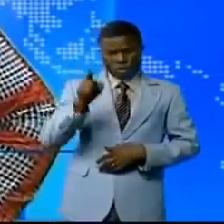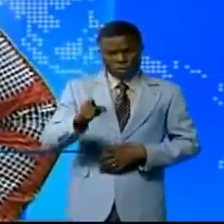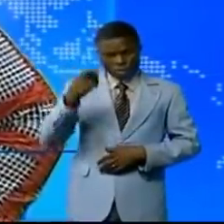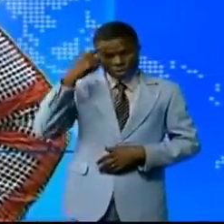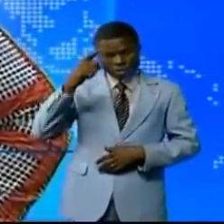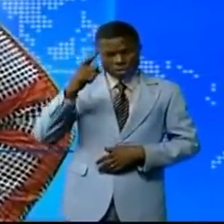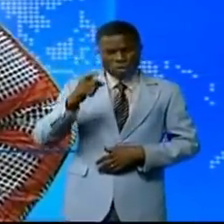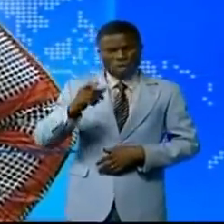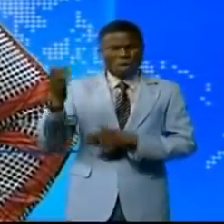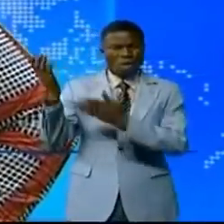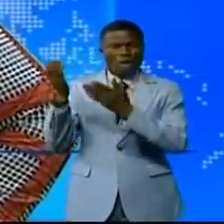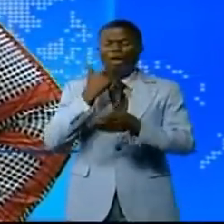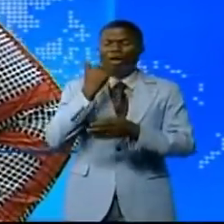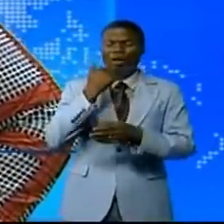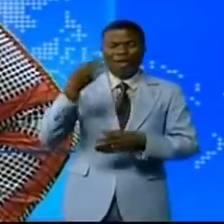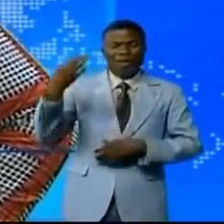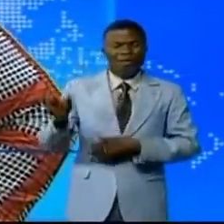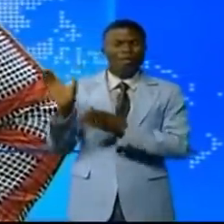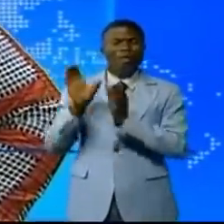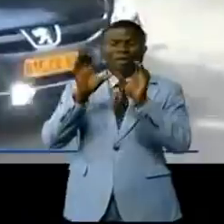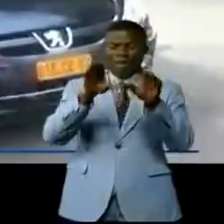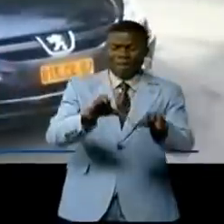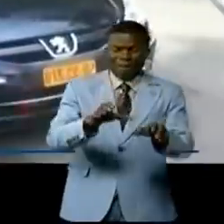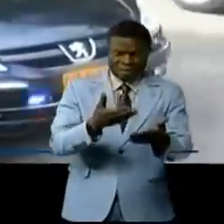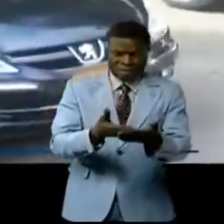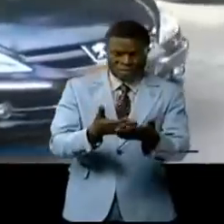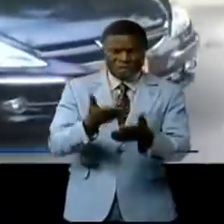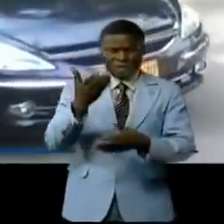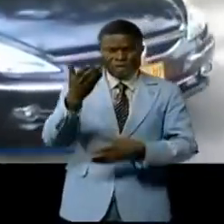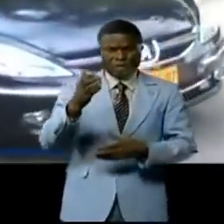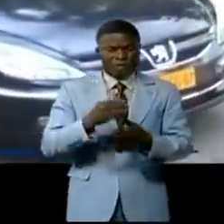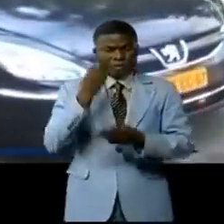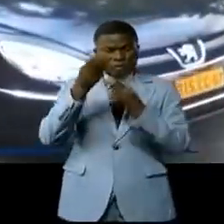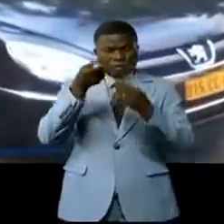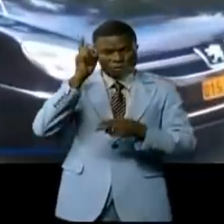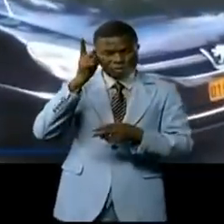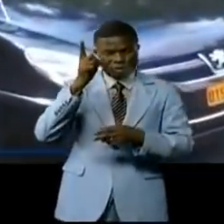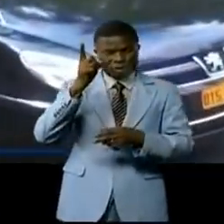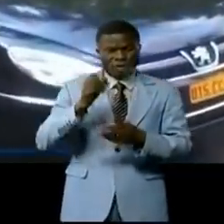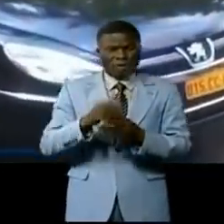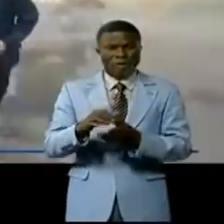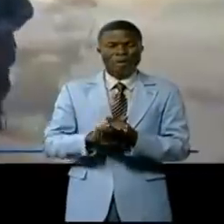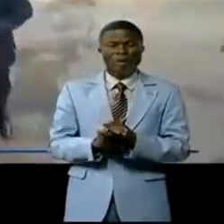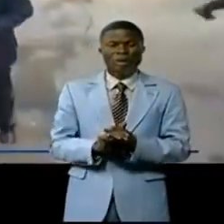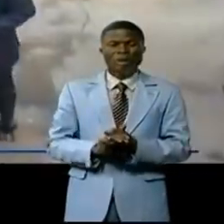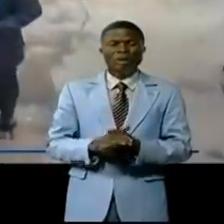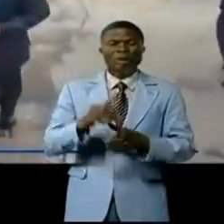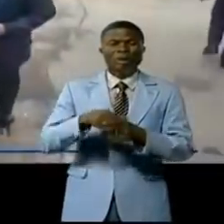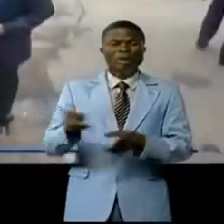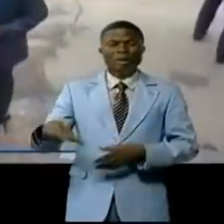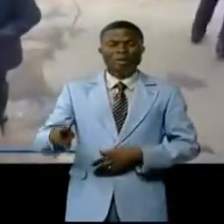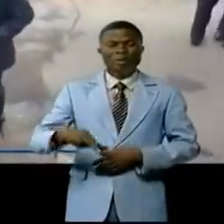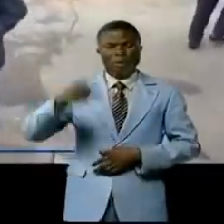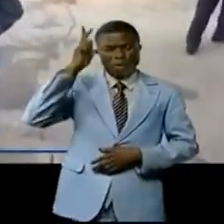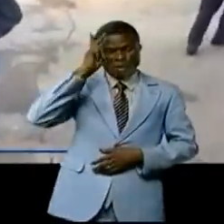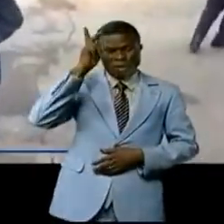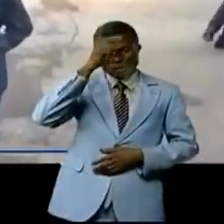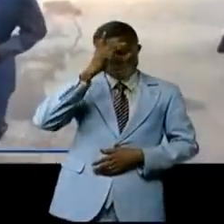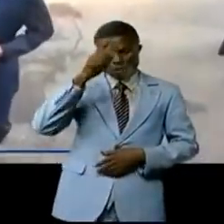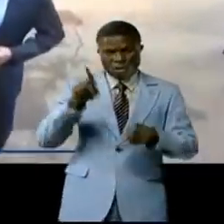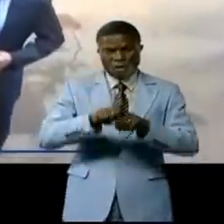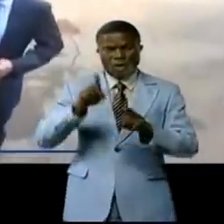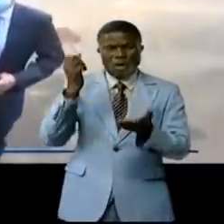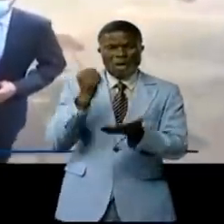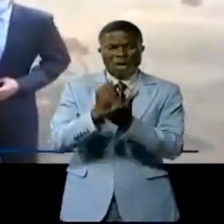hommes d'affaires français. Didier Mumba. C'est la première visite de Bruno Aubert dans la province du Haut-Katanga en tant